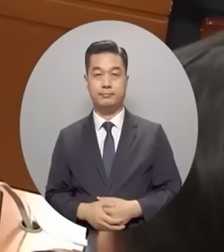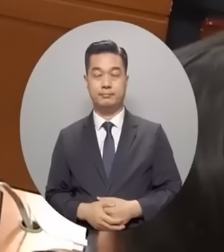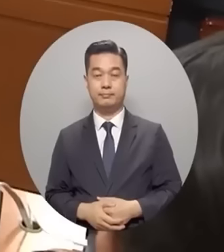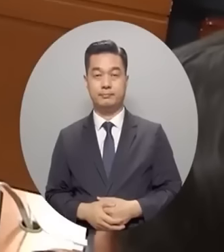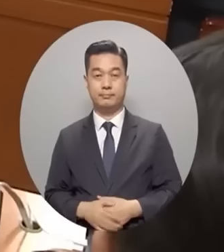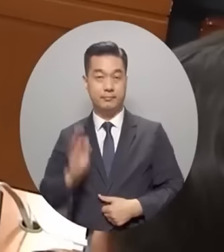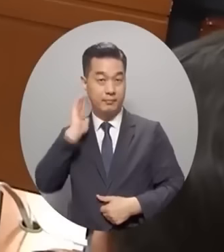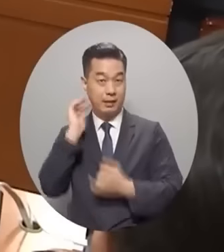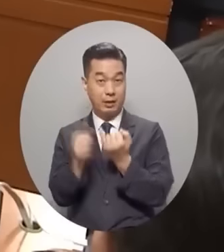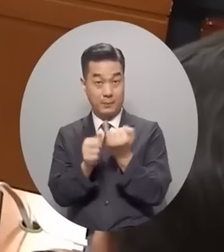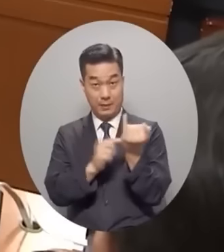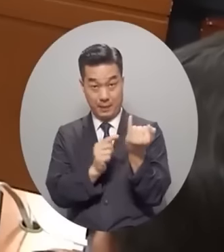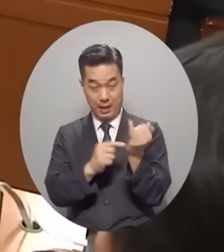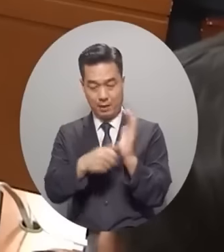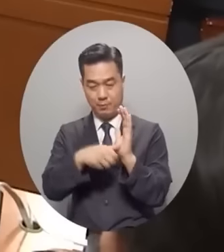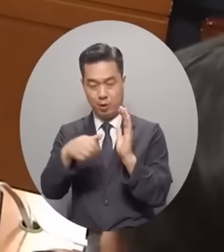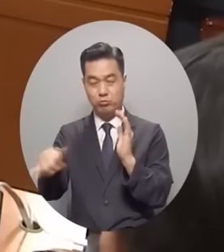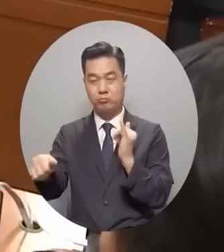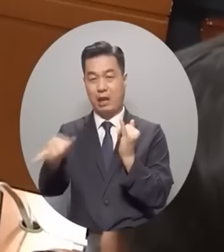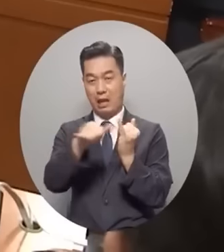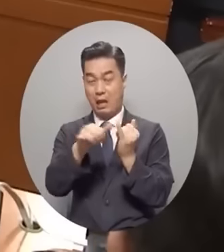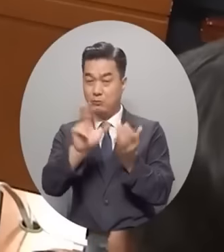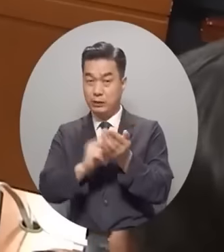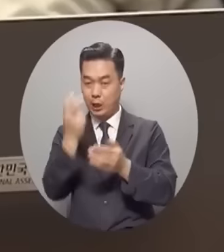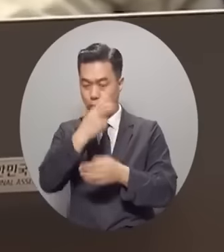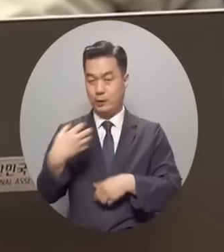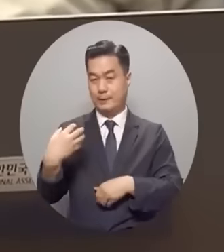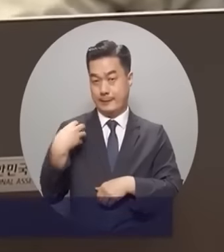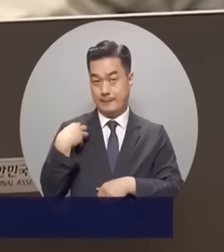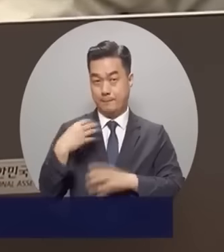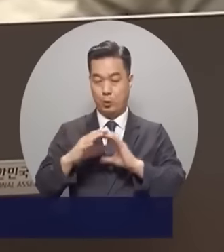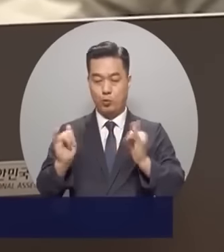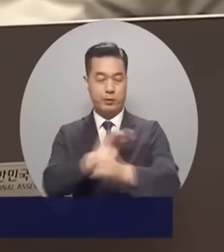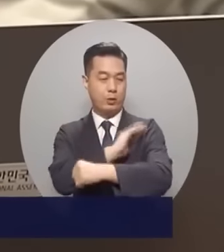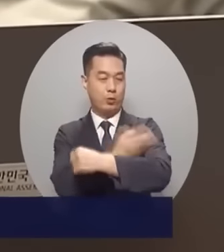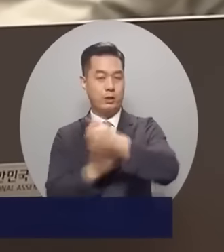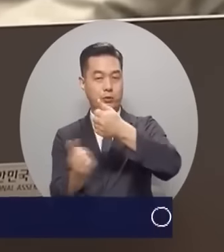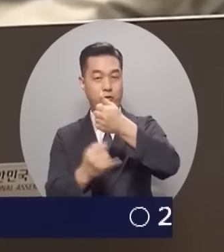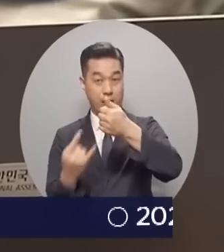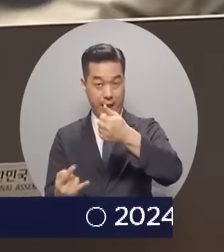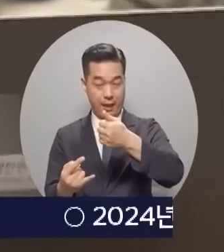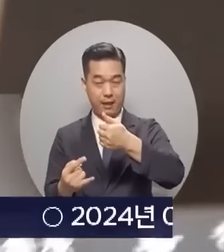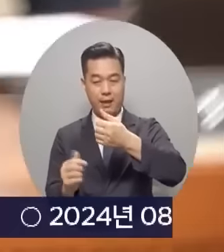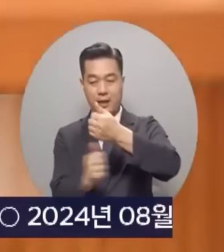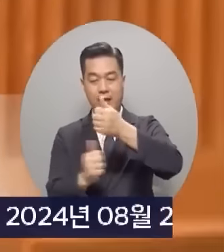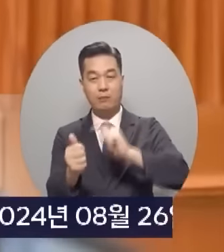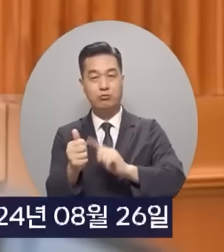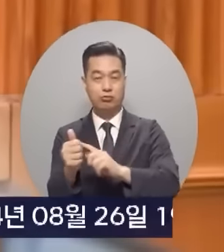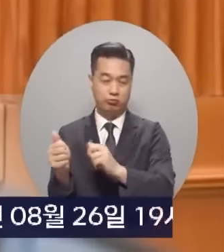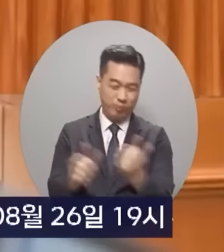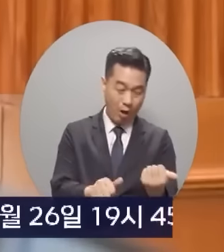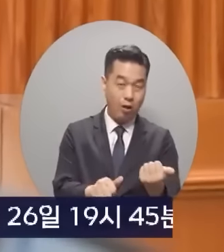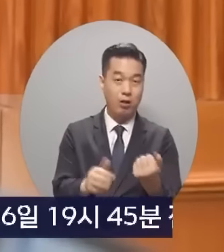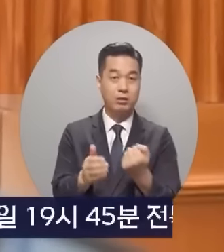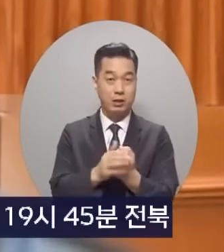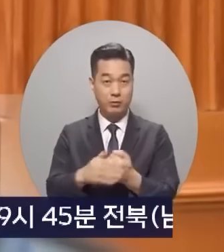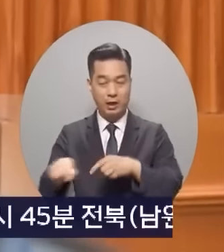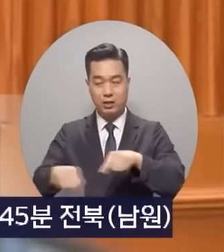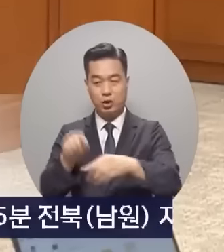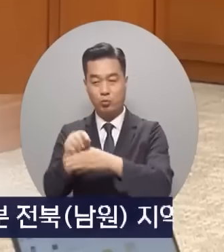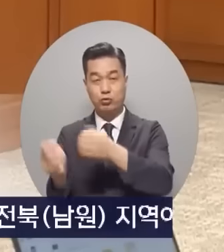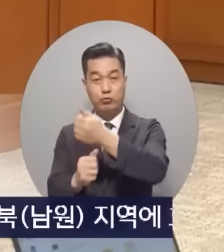김건희 여사 명품백 수수 조사 책임자인 국민권익위원회 간부가 숨진 데 대해 국회 정무위원회 소속 야권